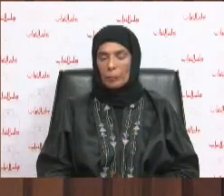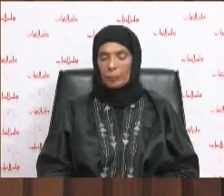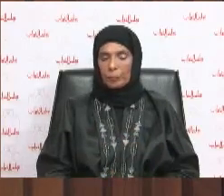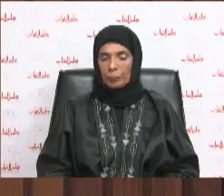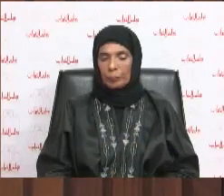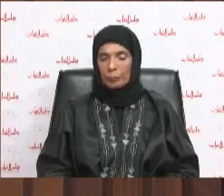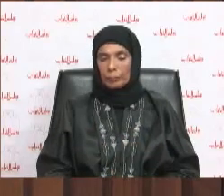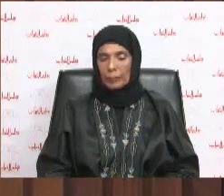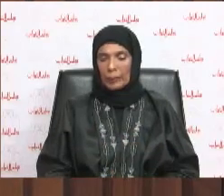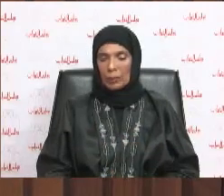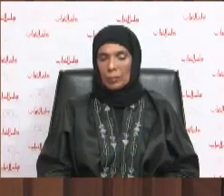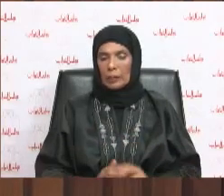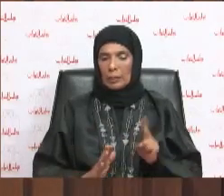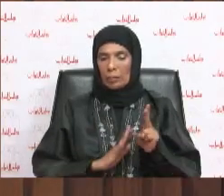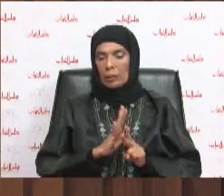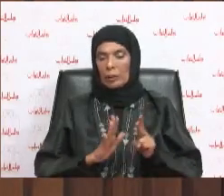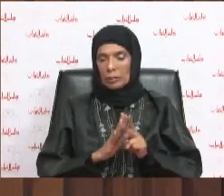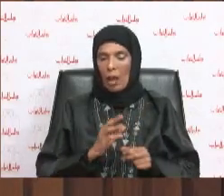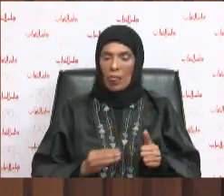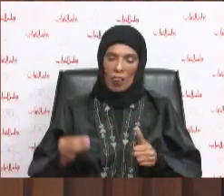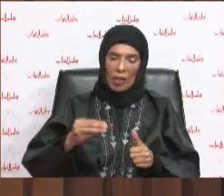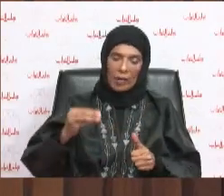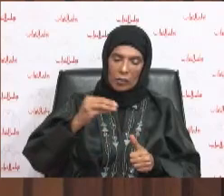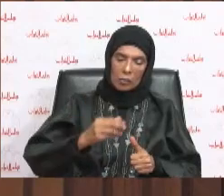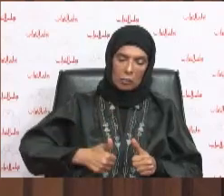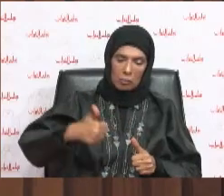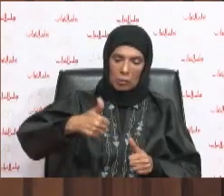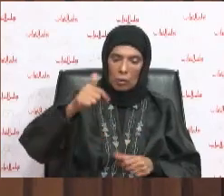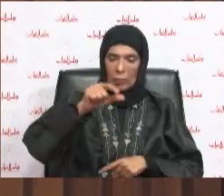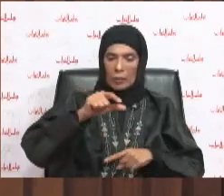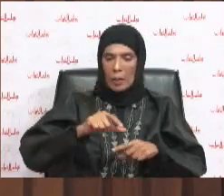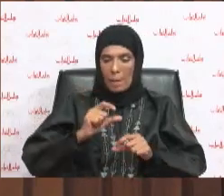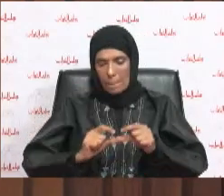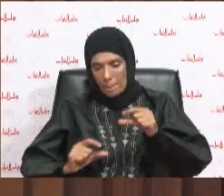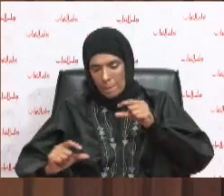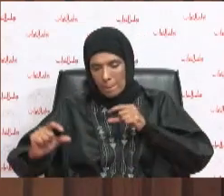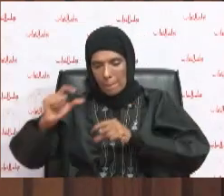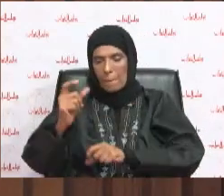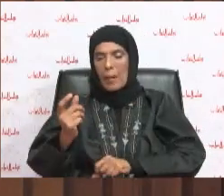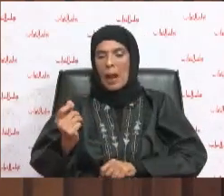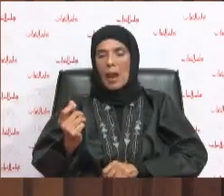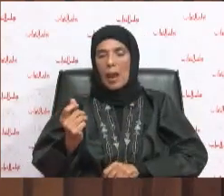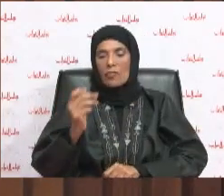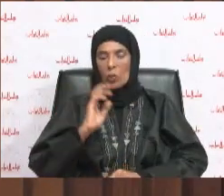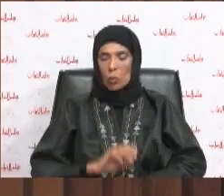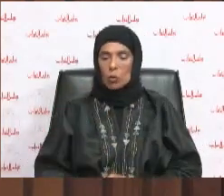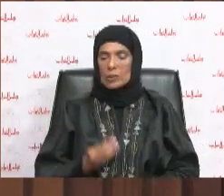لها أثر إيجابي على نسب تضخم أسعار السلع الغذائية.